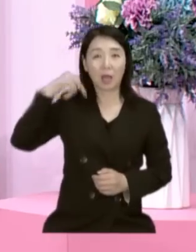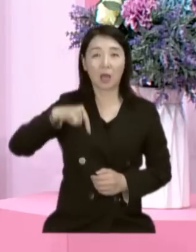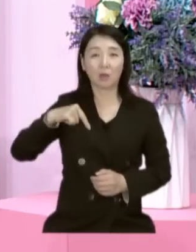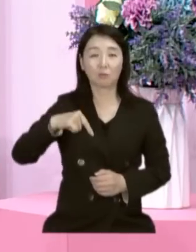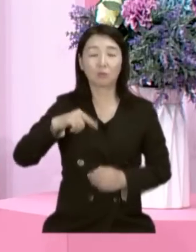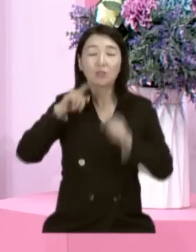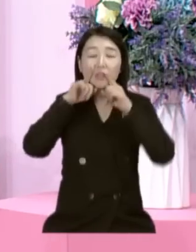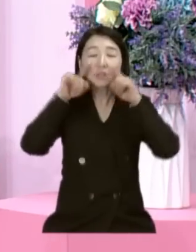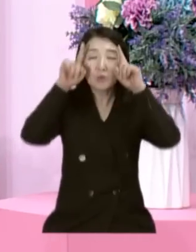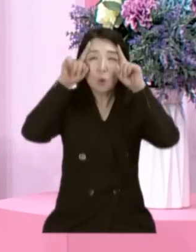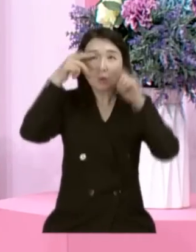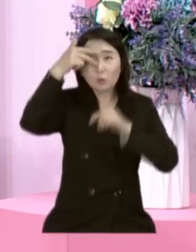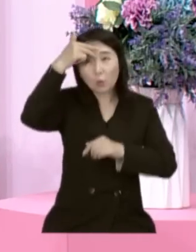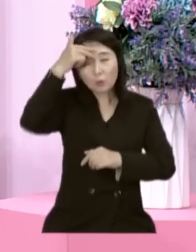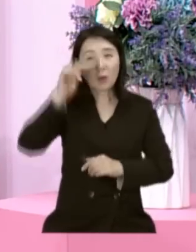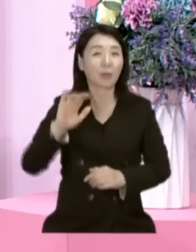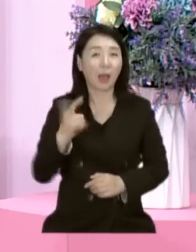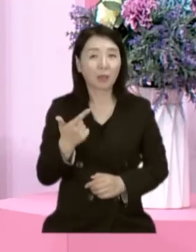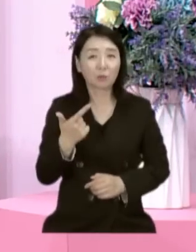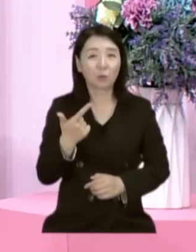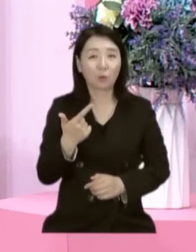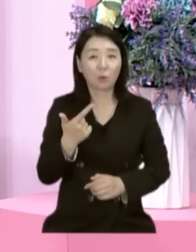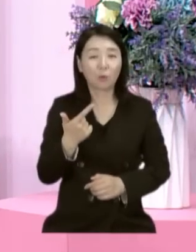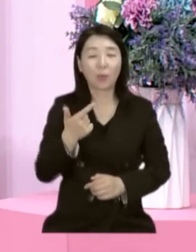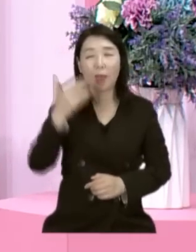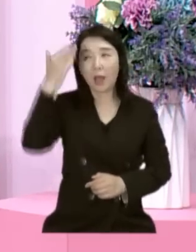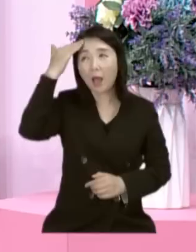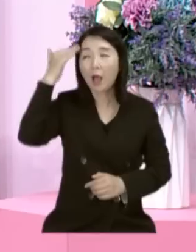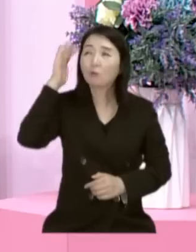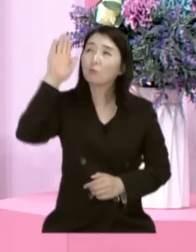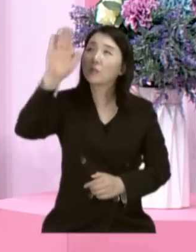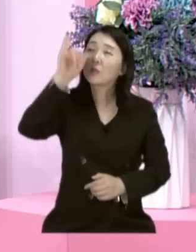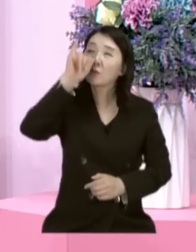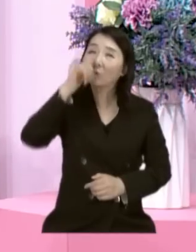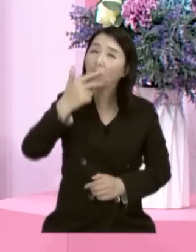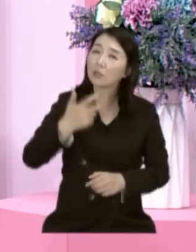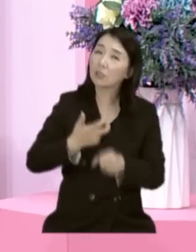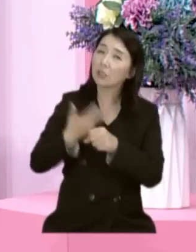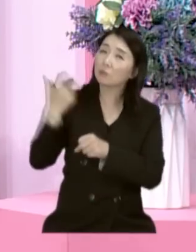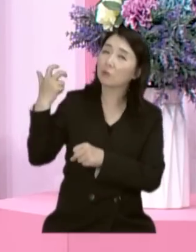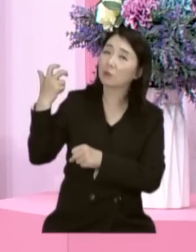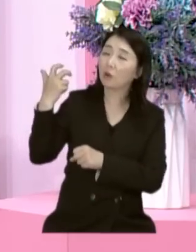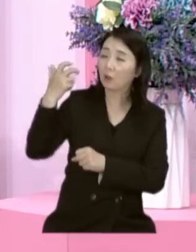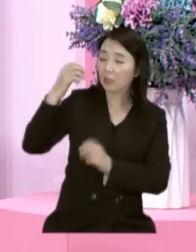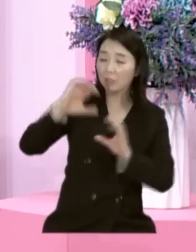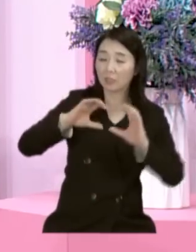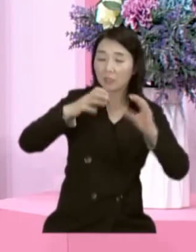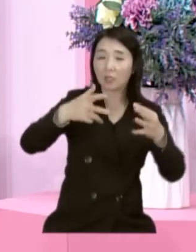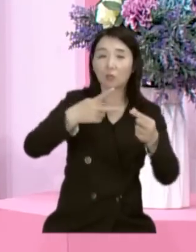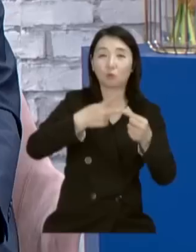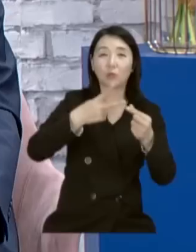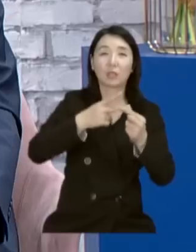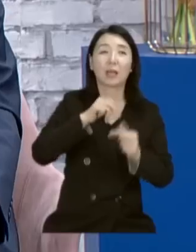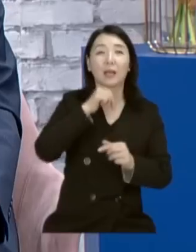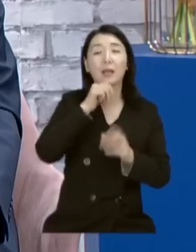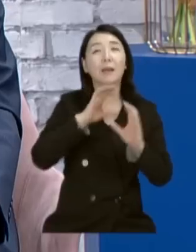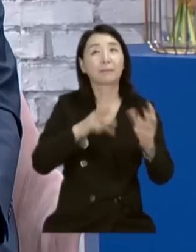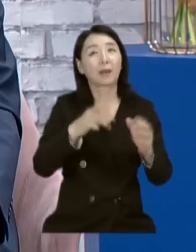헬조선이 아니다. 한국이 미래가 있다. 70년 전에 세계에서 두 번째로 못 살던